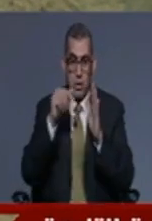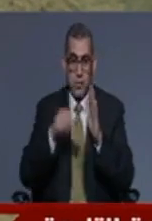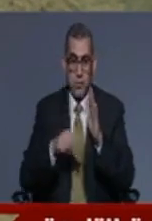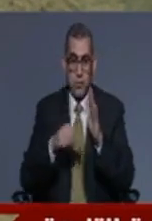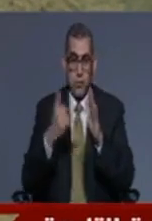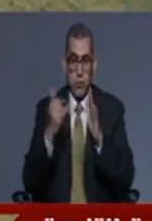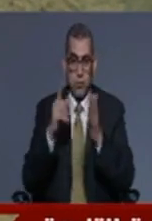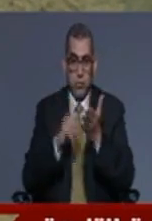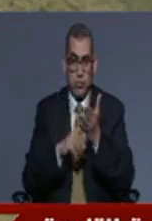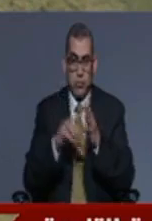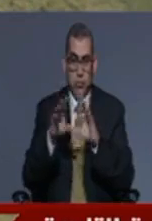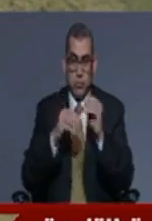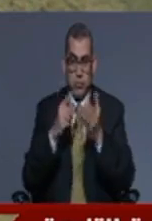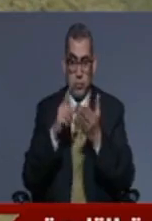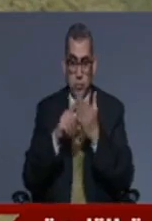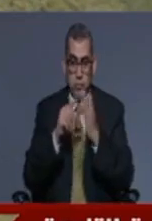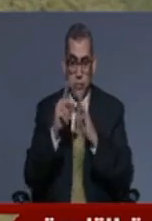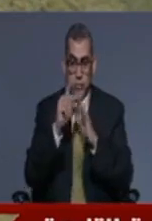تم وضعها